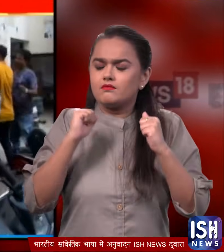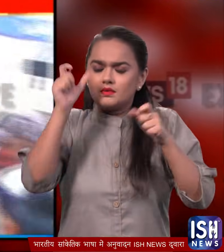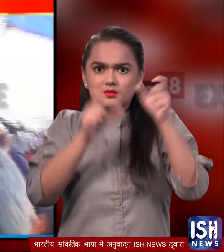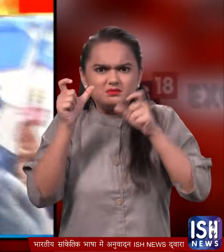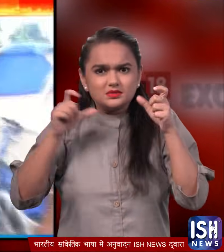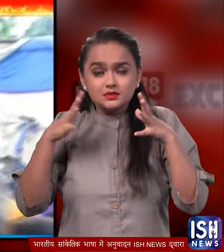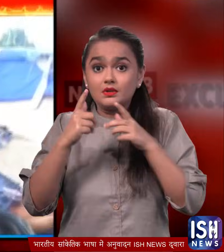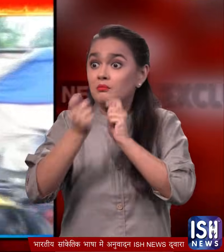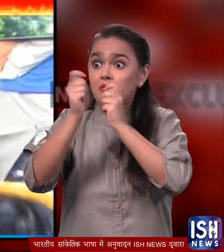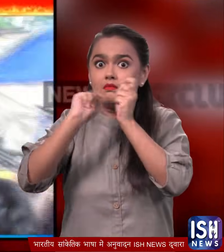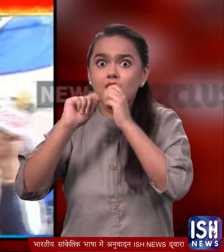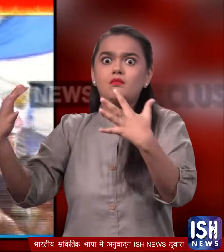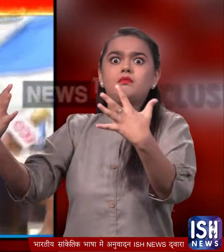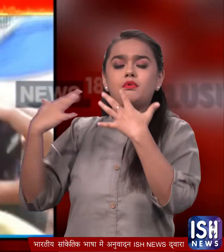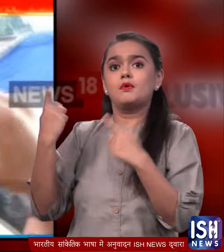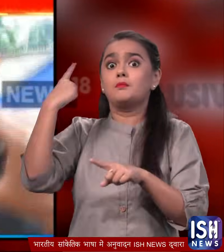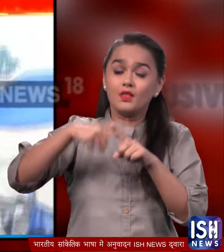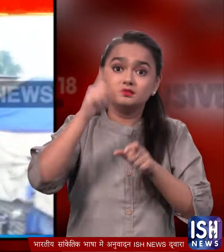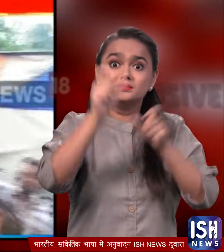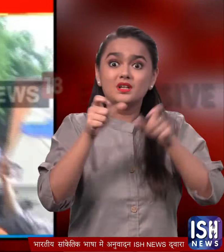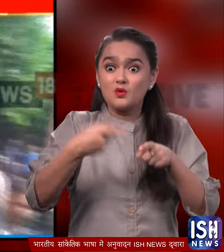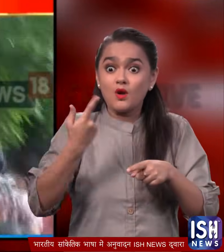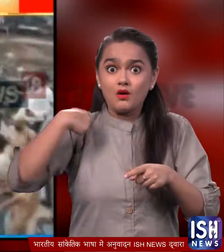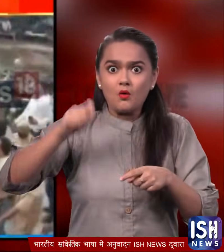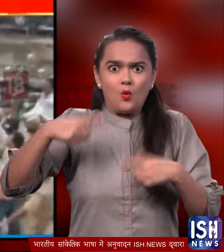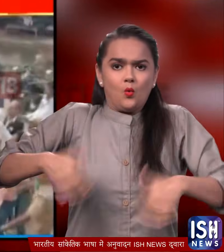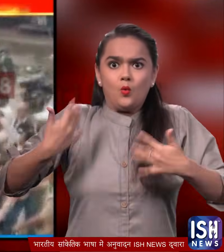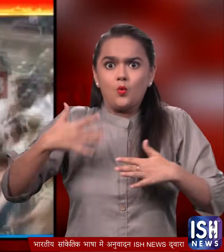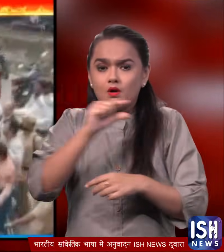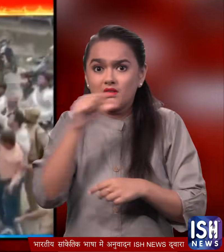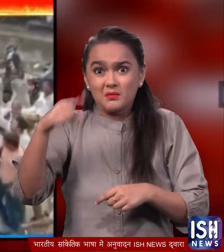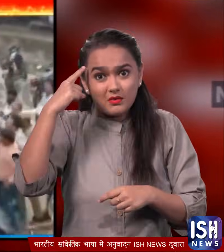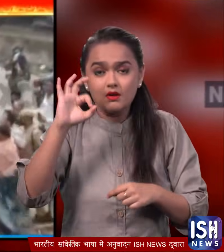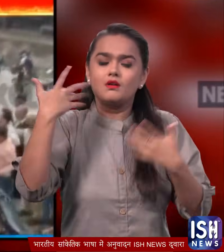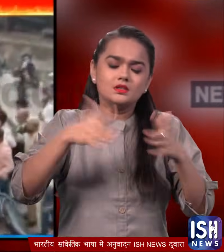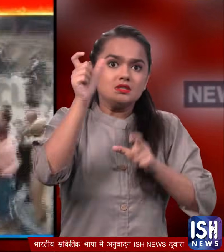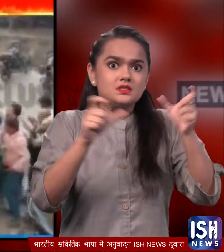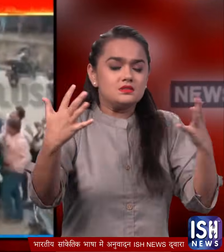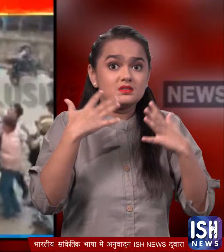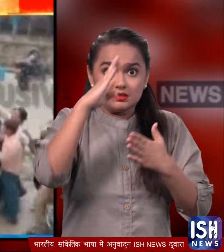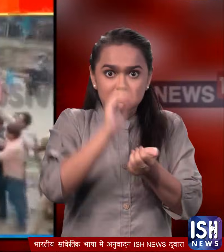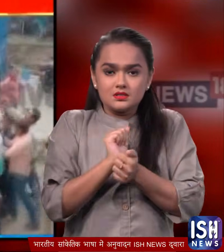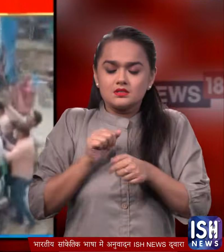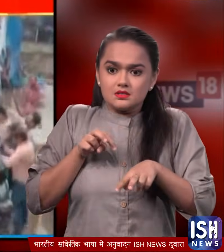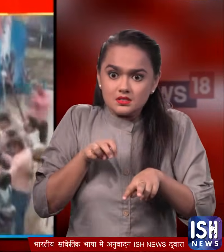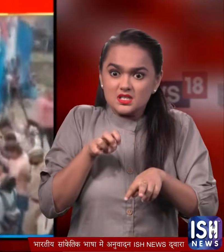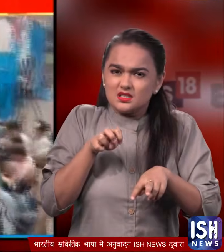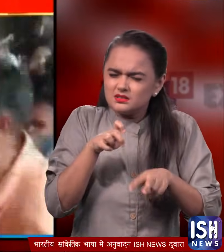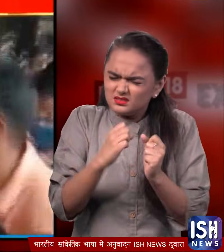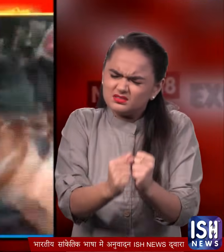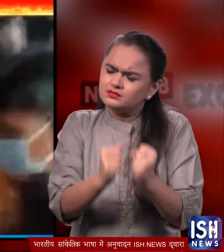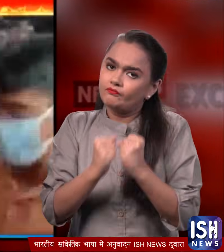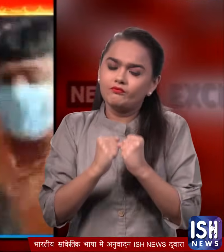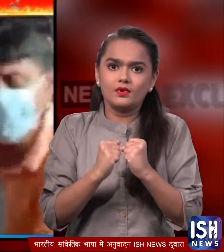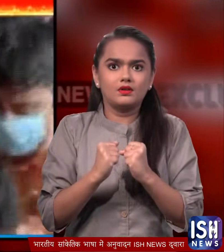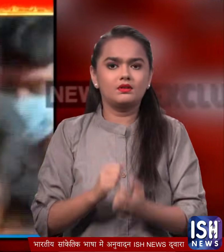एक तो मीडिया का जमावड़ा, दूसरा इस हाई प्रोफाइल केस की वजह से उमड़ी भीड़। पुलिस वालों के लिए एक एक कदम आगे बढ़ाना टेढ़ी खीर साबित हुआ।